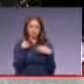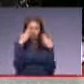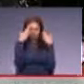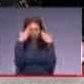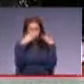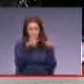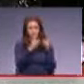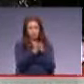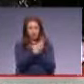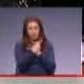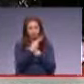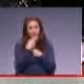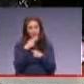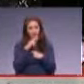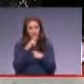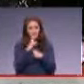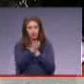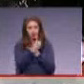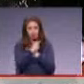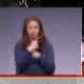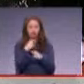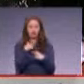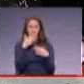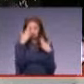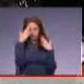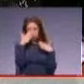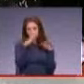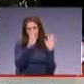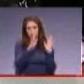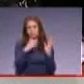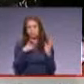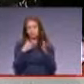ما بعد لو صديق يغدر بيا ولا